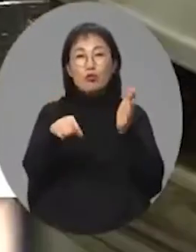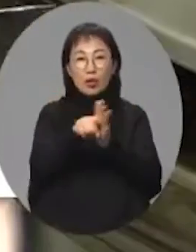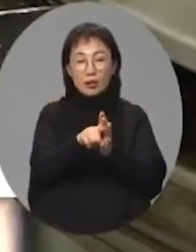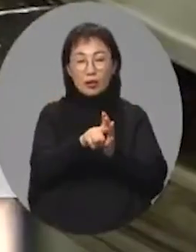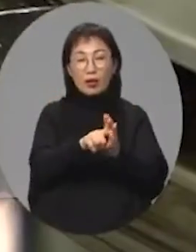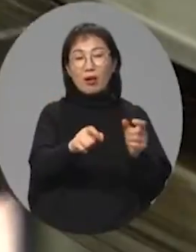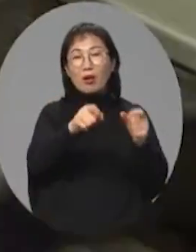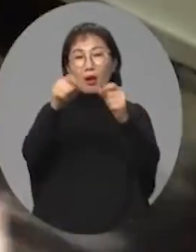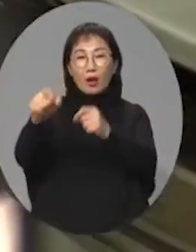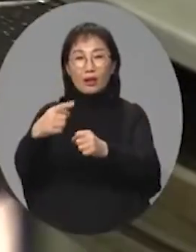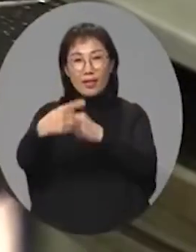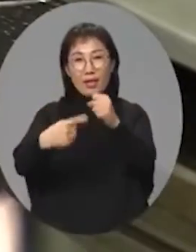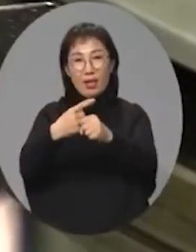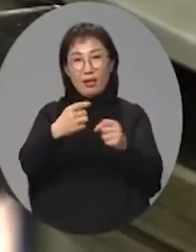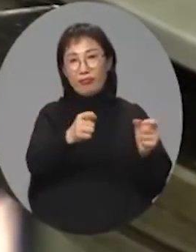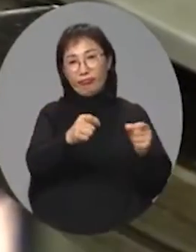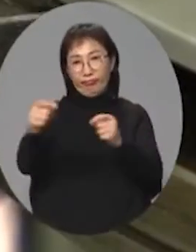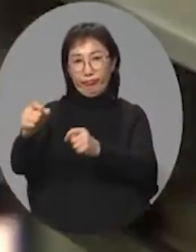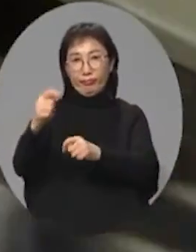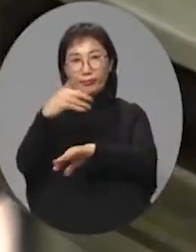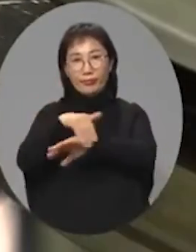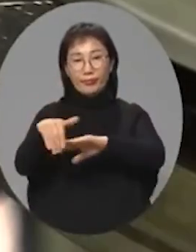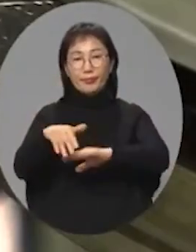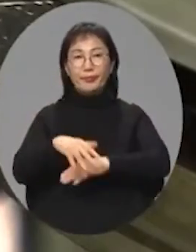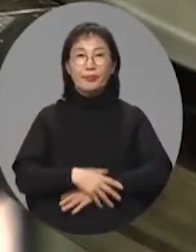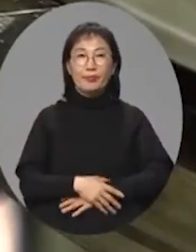기간을 1년 연장하기로 했습니다